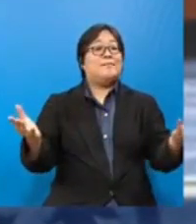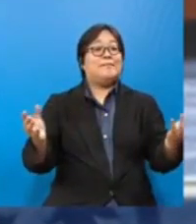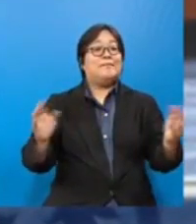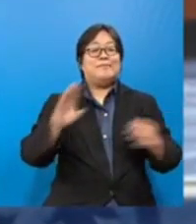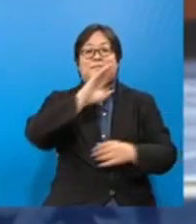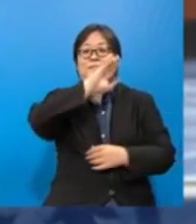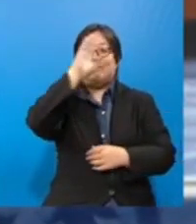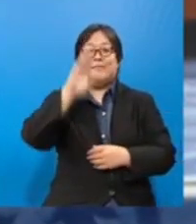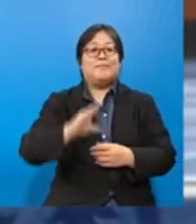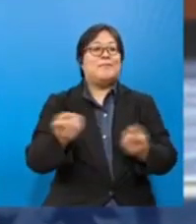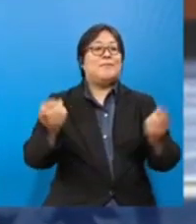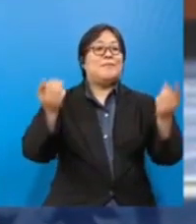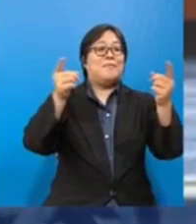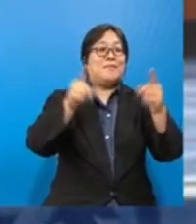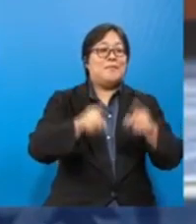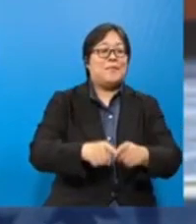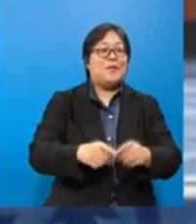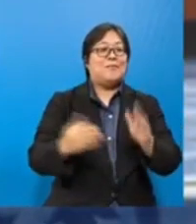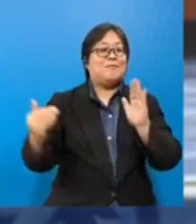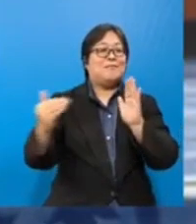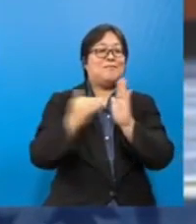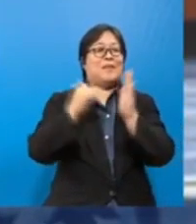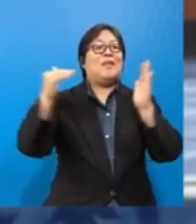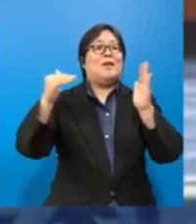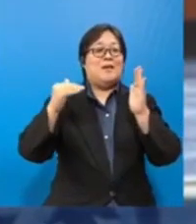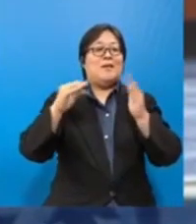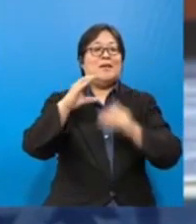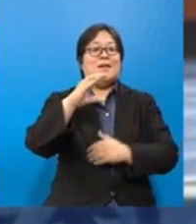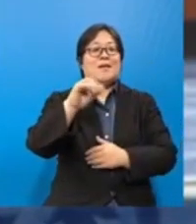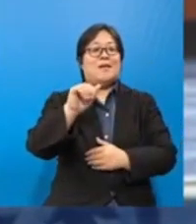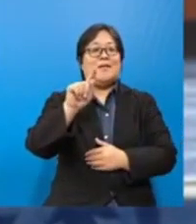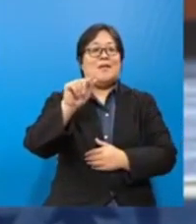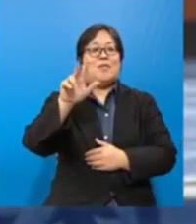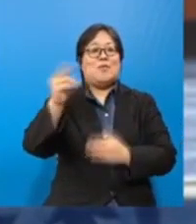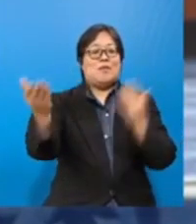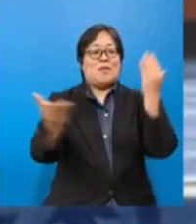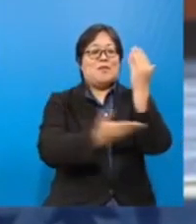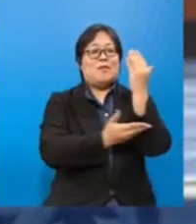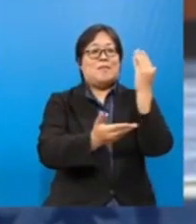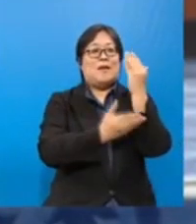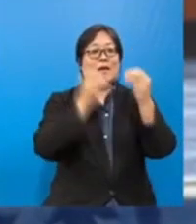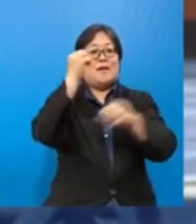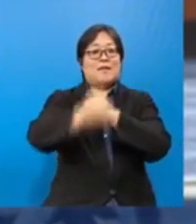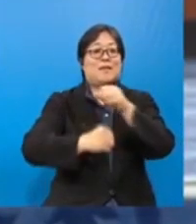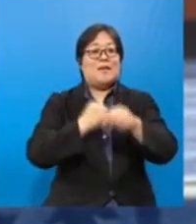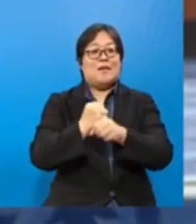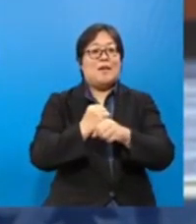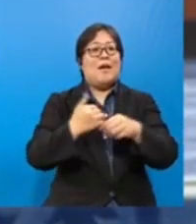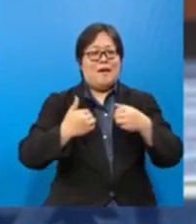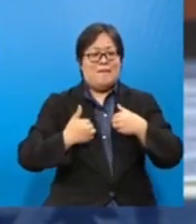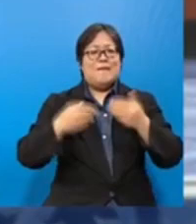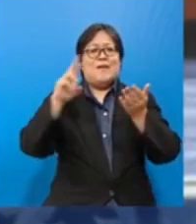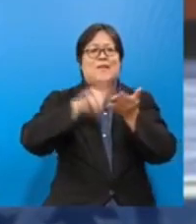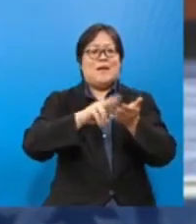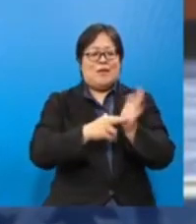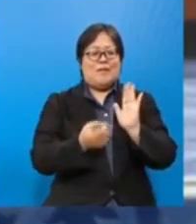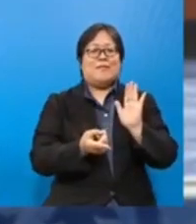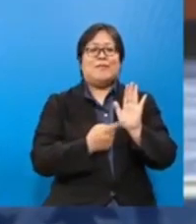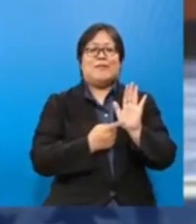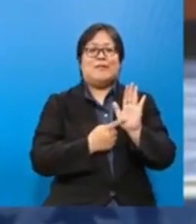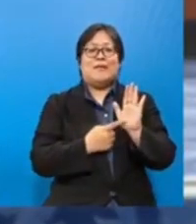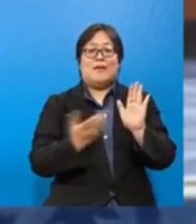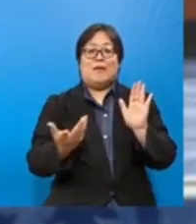pernah berlaku pelanggaran terhadap catuan tebangan tahunan Siti ini saya ada recoin jelas ini